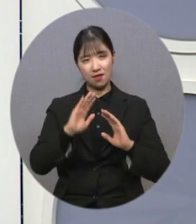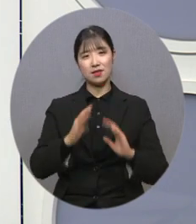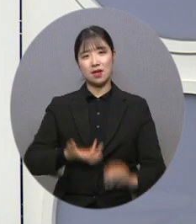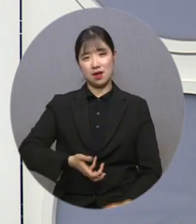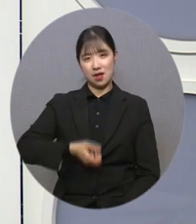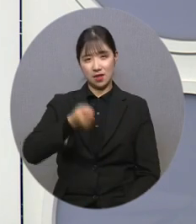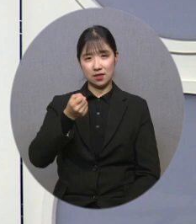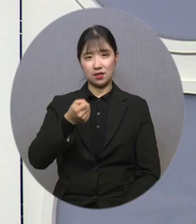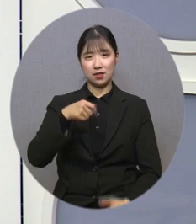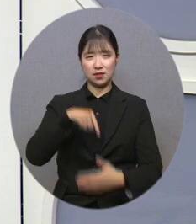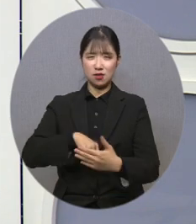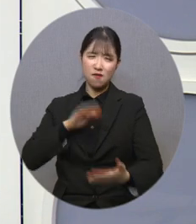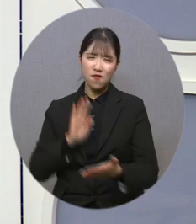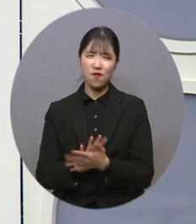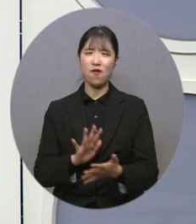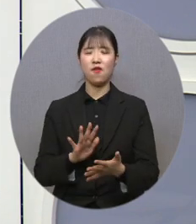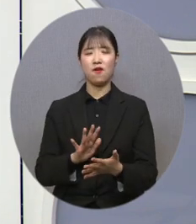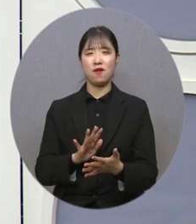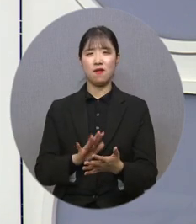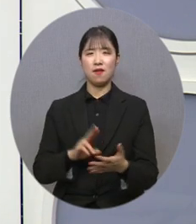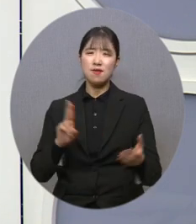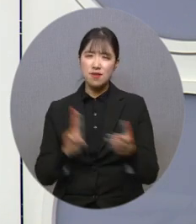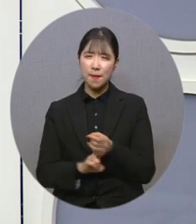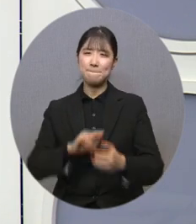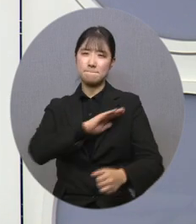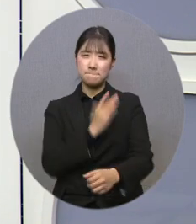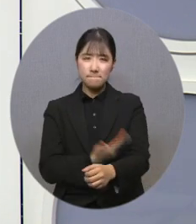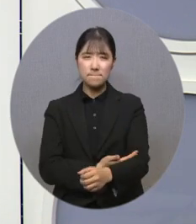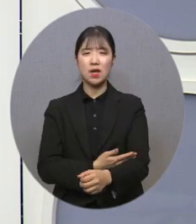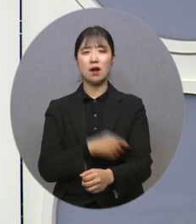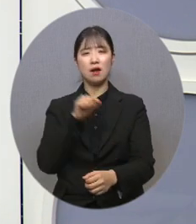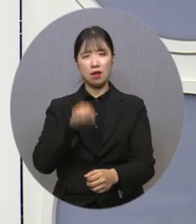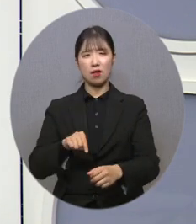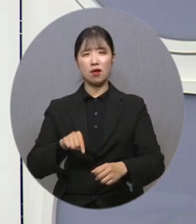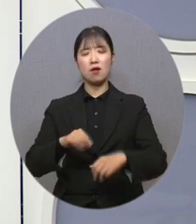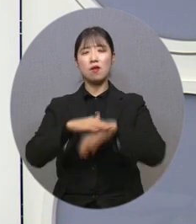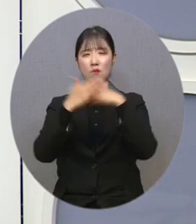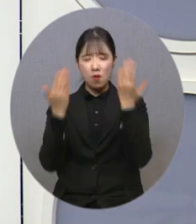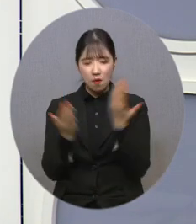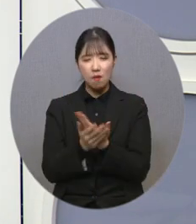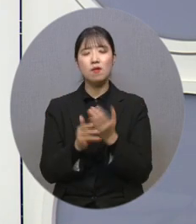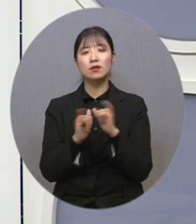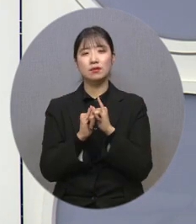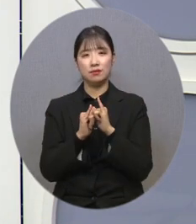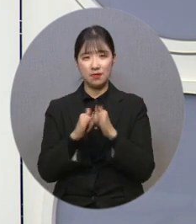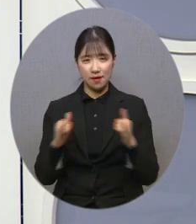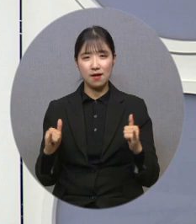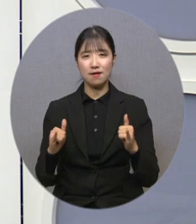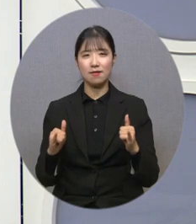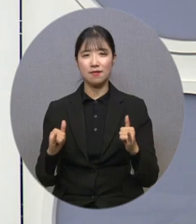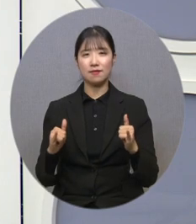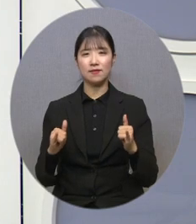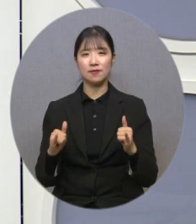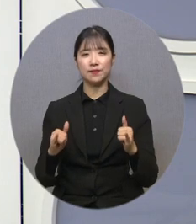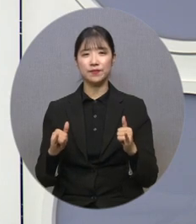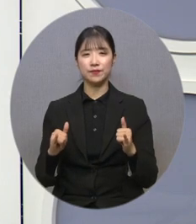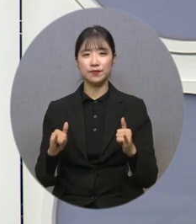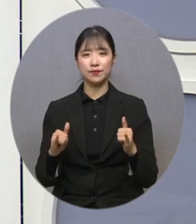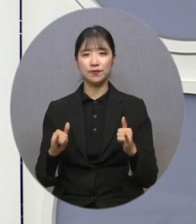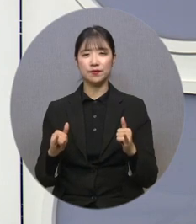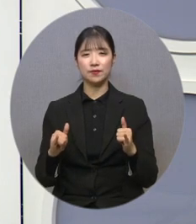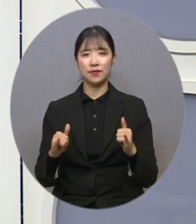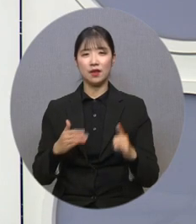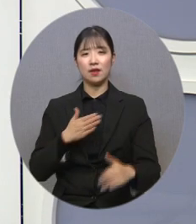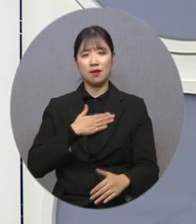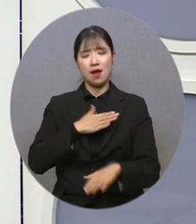가진 열정, 잠재력, 이거를 저는 모든 사람이 다